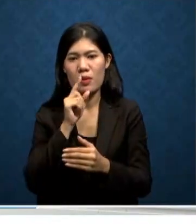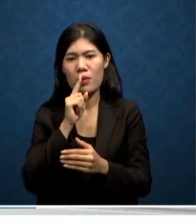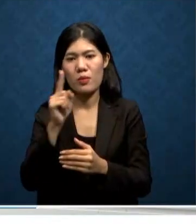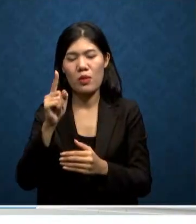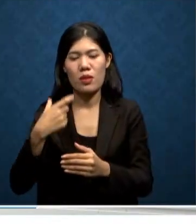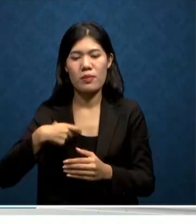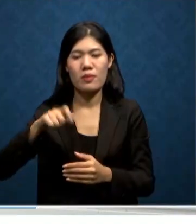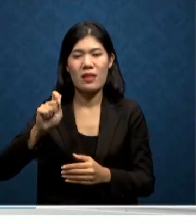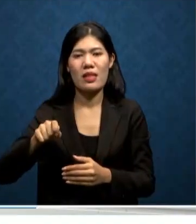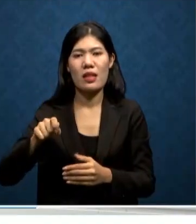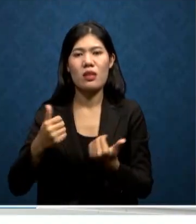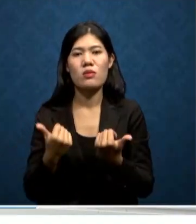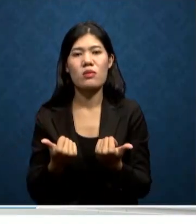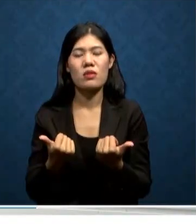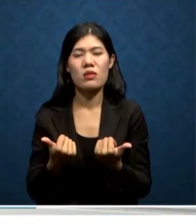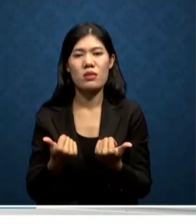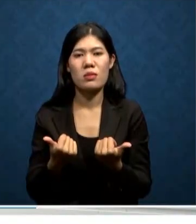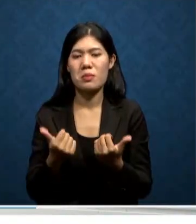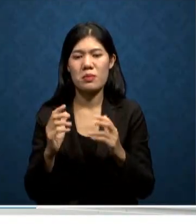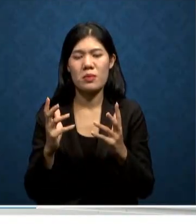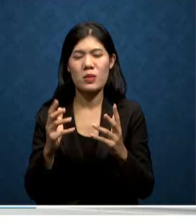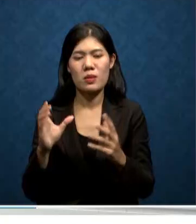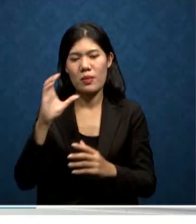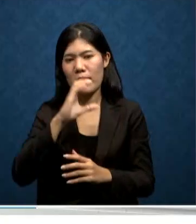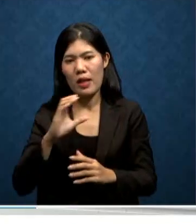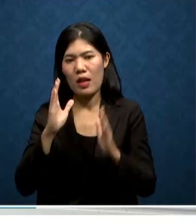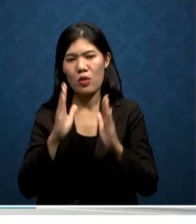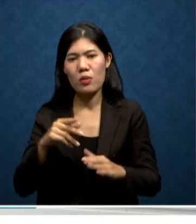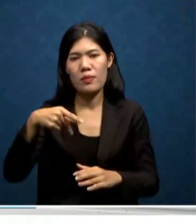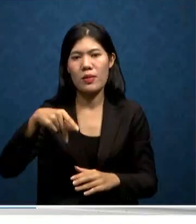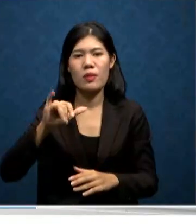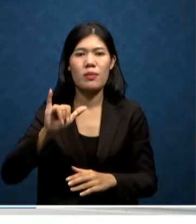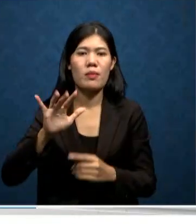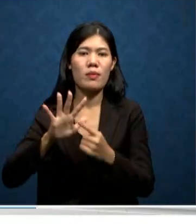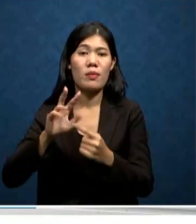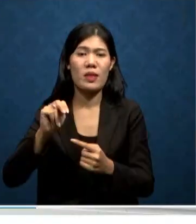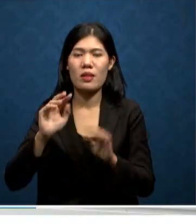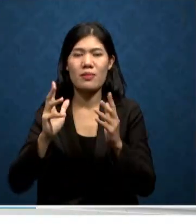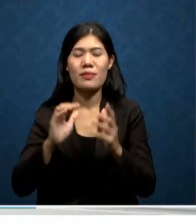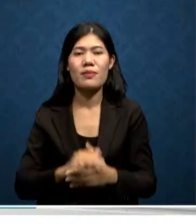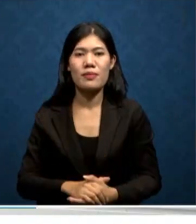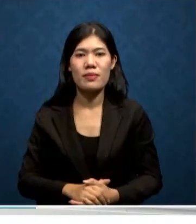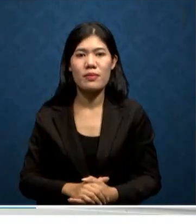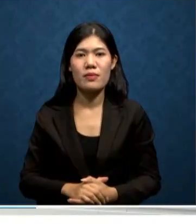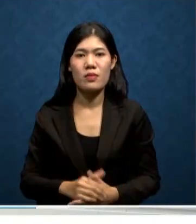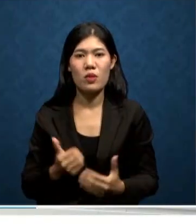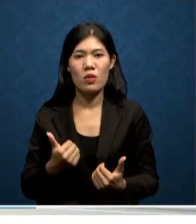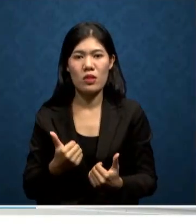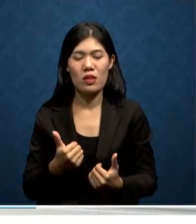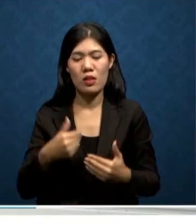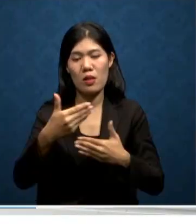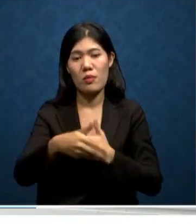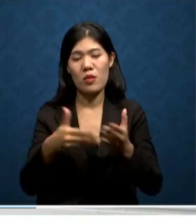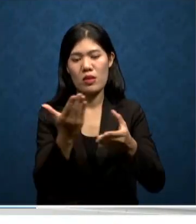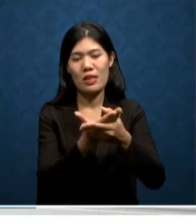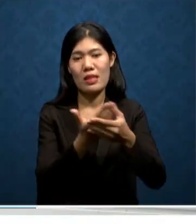ทำให้ตรงนี้เป็นประเด็นว่าเราก็พยายามจะแก้แก้ไขปัญหาโดยสืบสืบค้นจากเ่อห้องเอกสารเก่าๆ